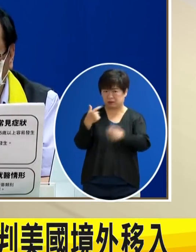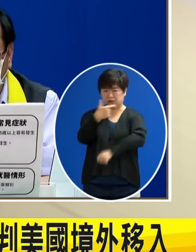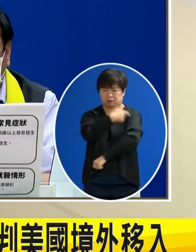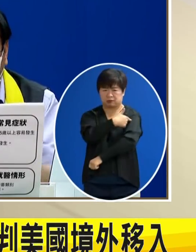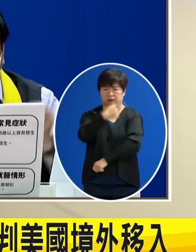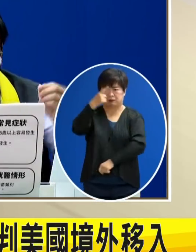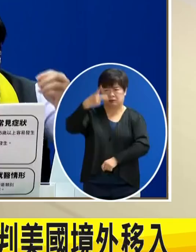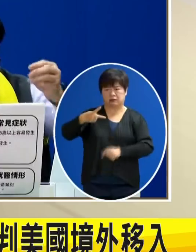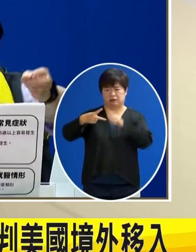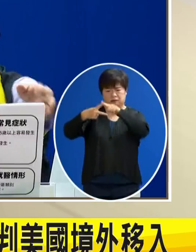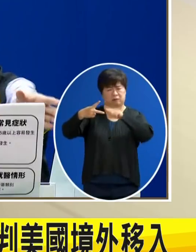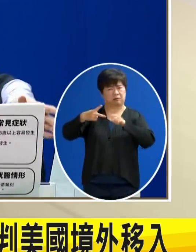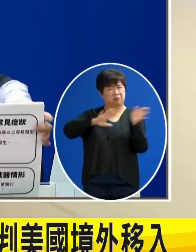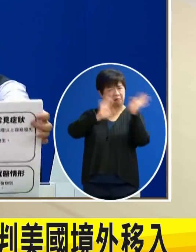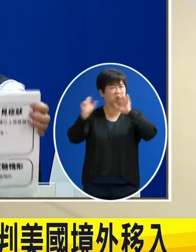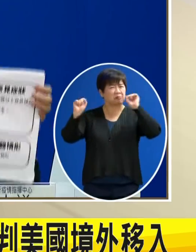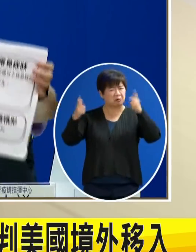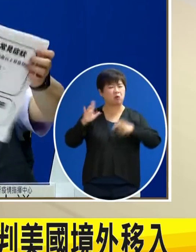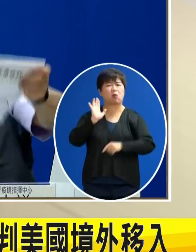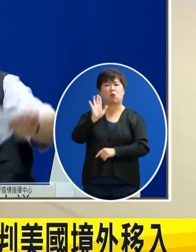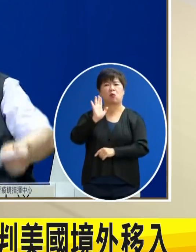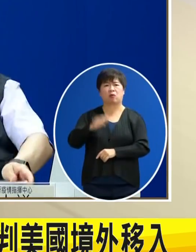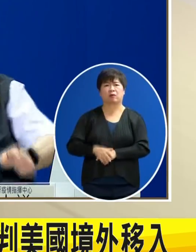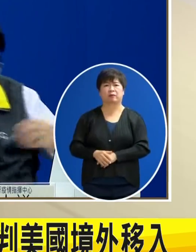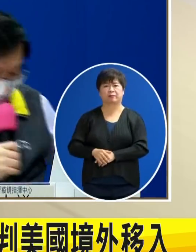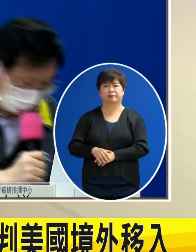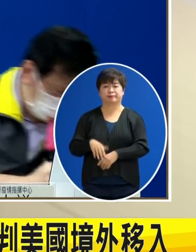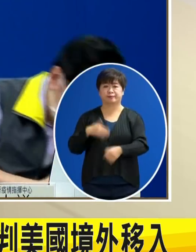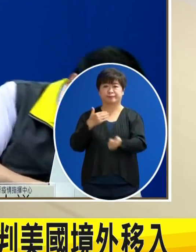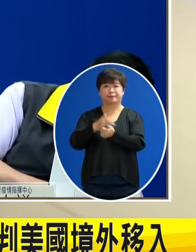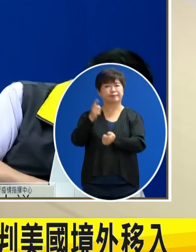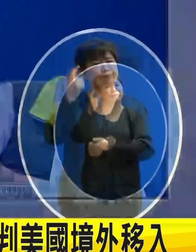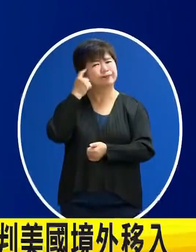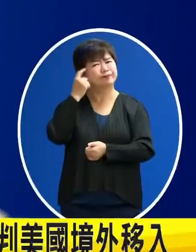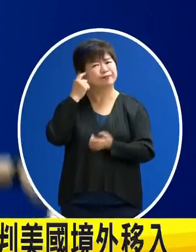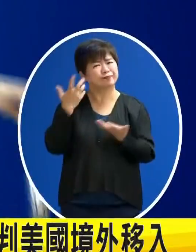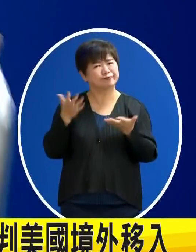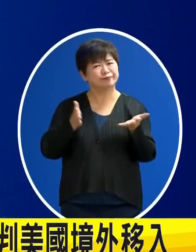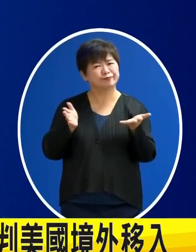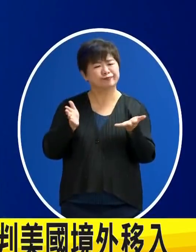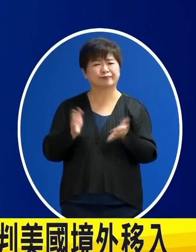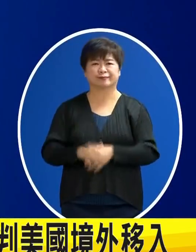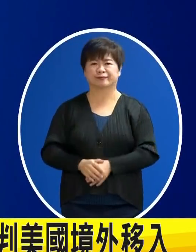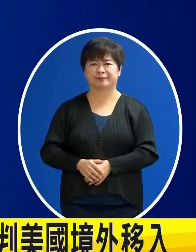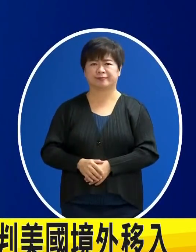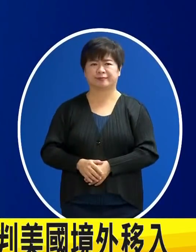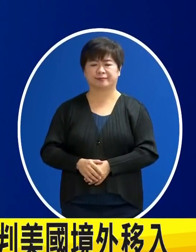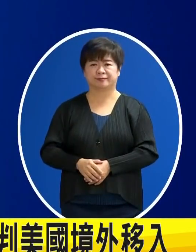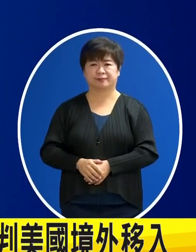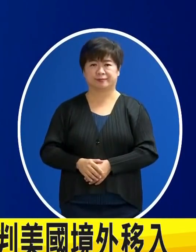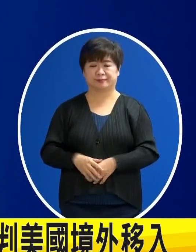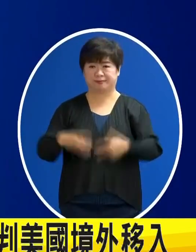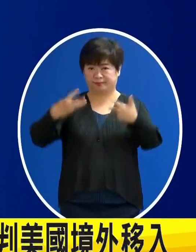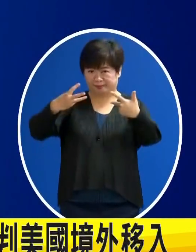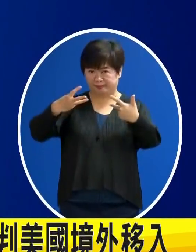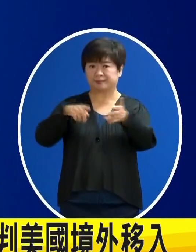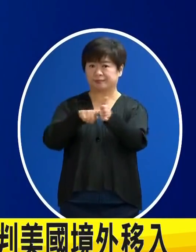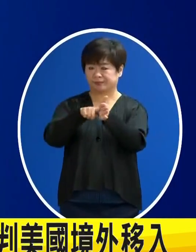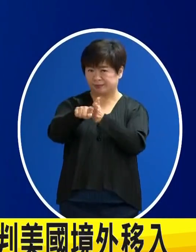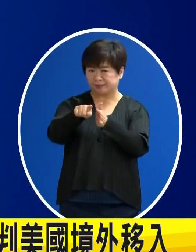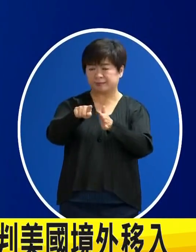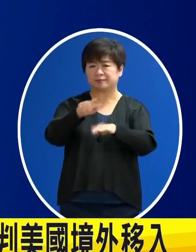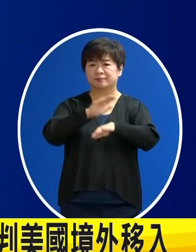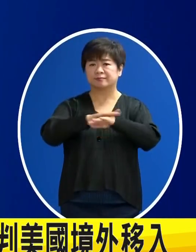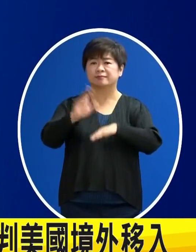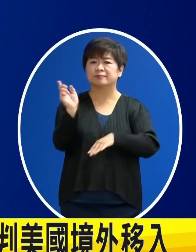季可能也都不一样，那这个就是提供给大家说明。那再来就是我每个礼拜三也都会